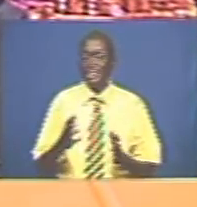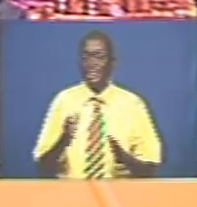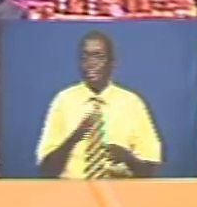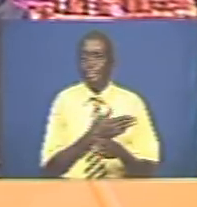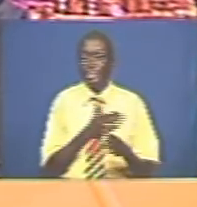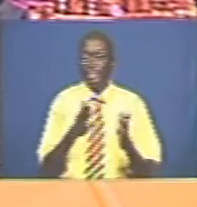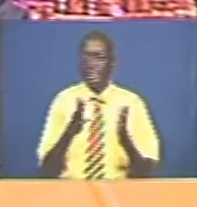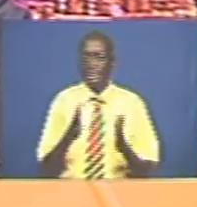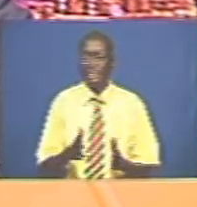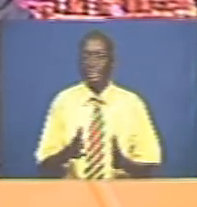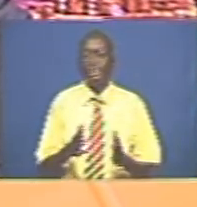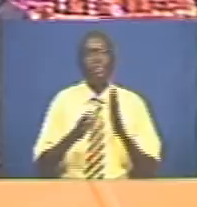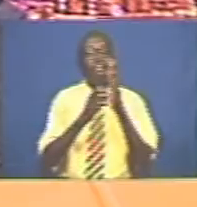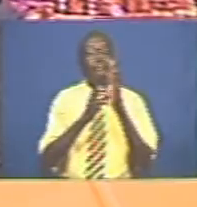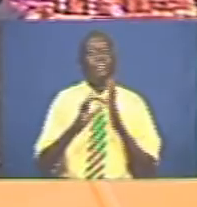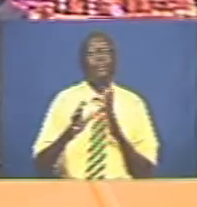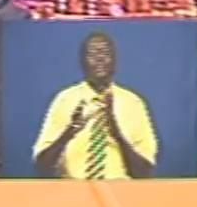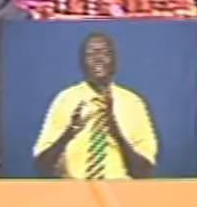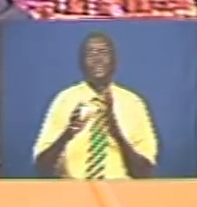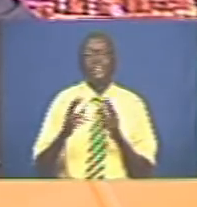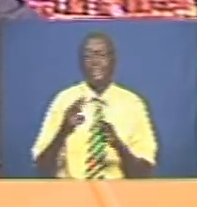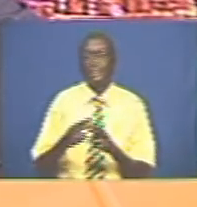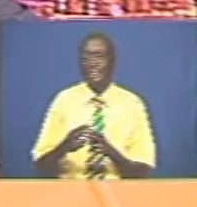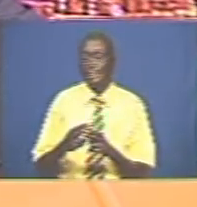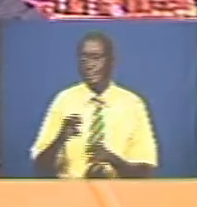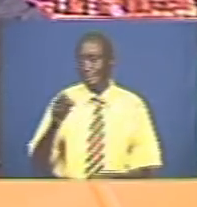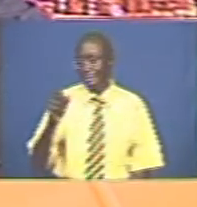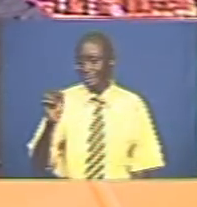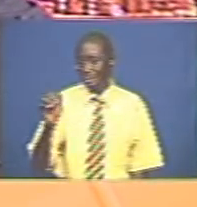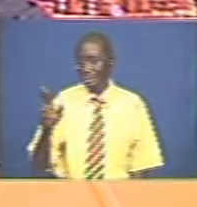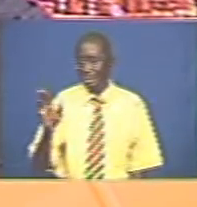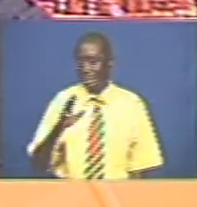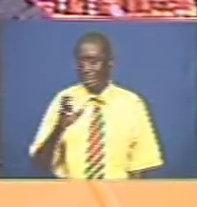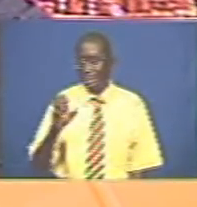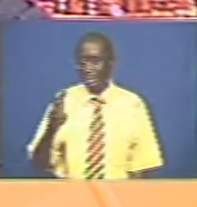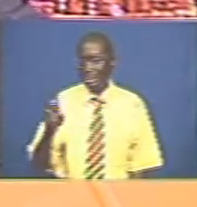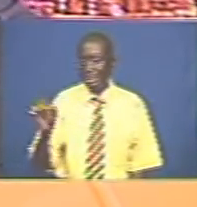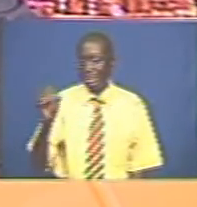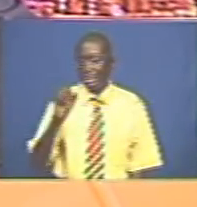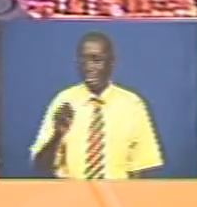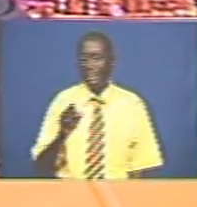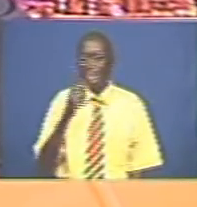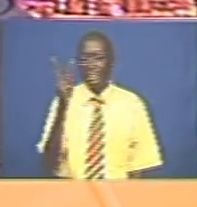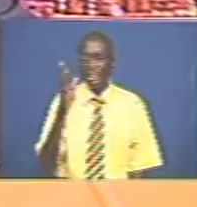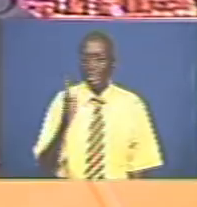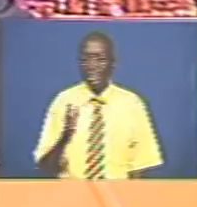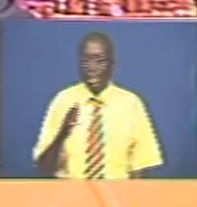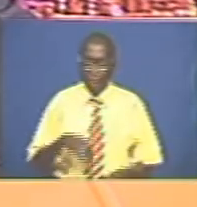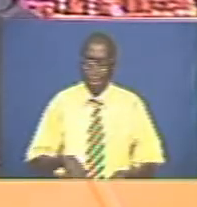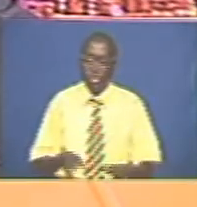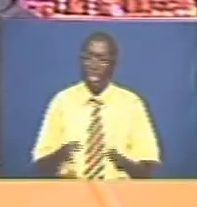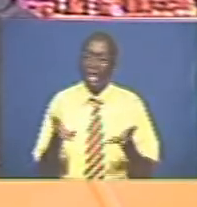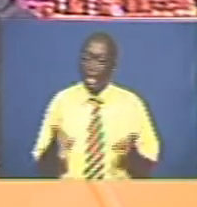mtumbuizaji maarufu sana, mtumbuizaji kinara mwenye asili ya Kikenya, ni mzaliwa wa Kenya lakini